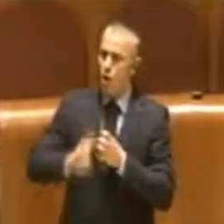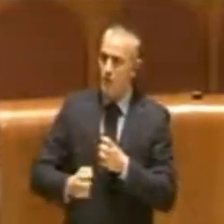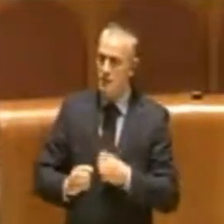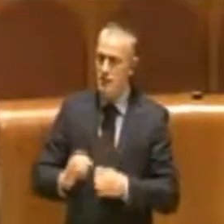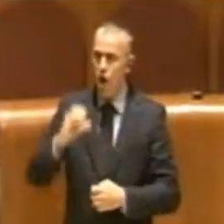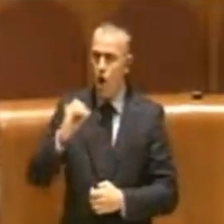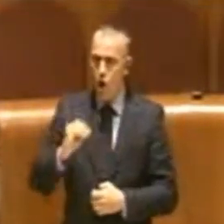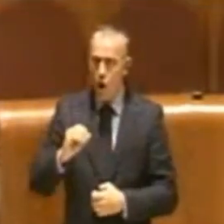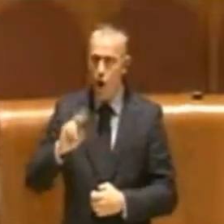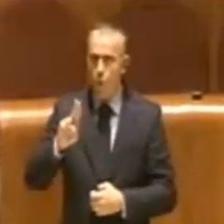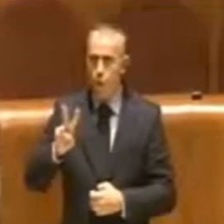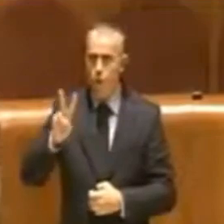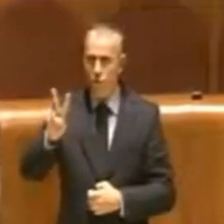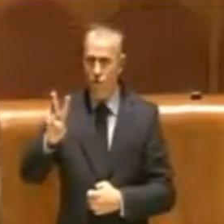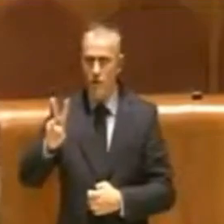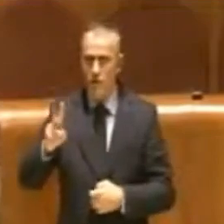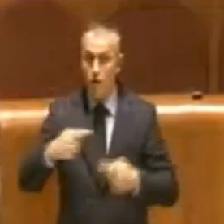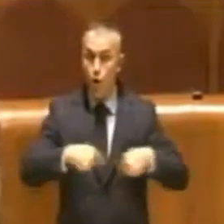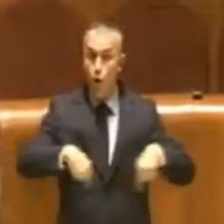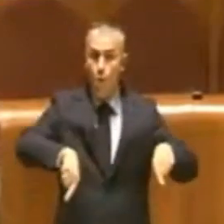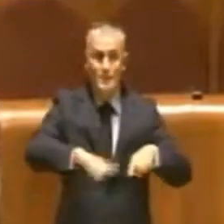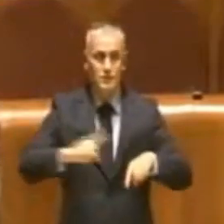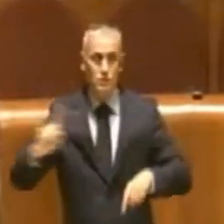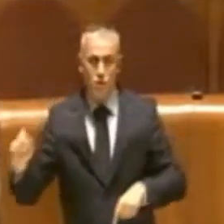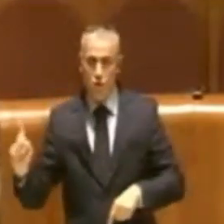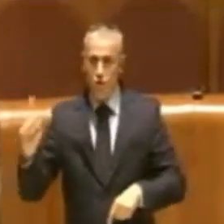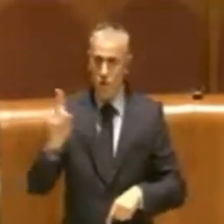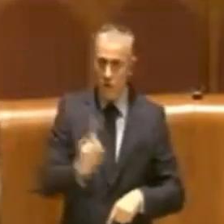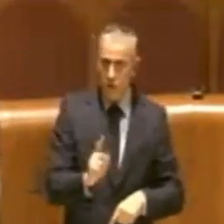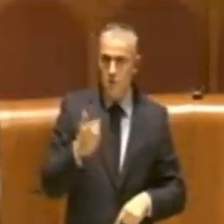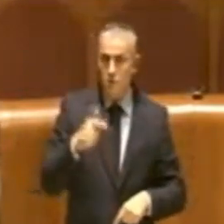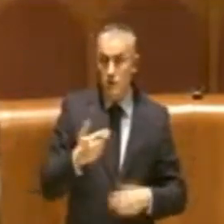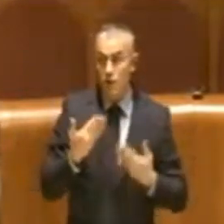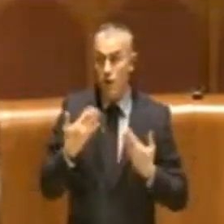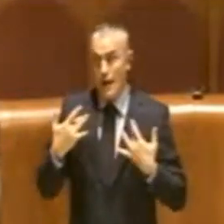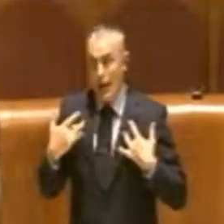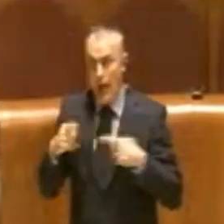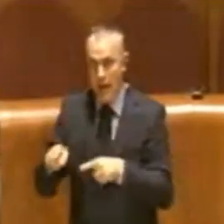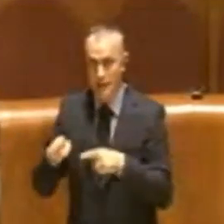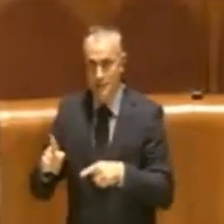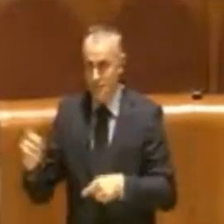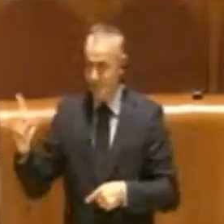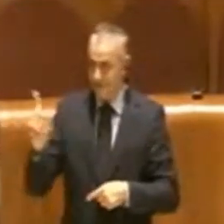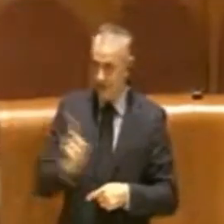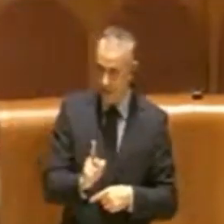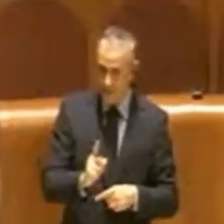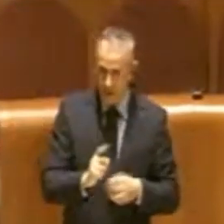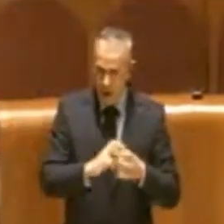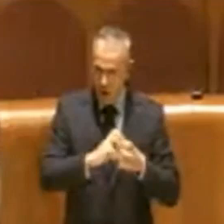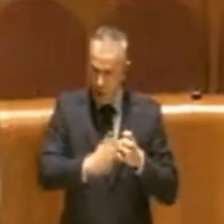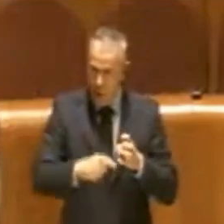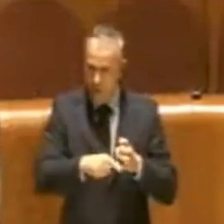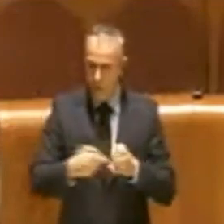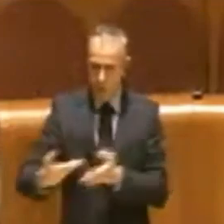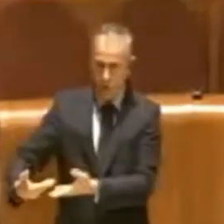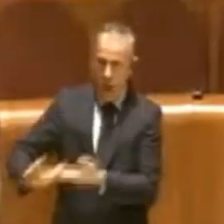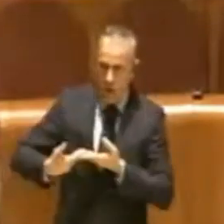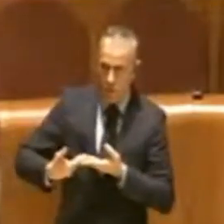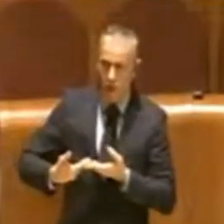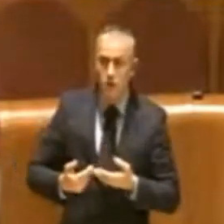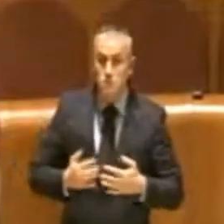commissione, che ringrazio, perché insomma, hanno reso anche semplice, insomma, qualcosa di molto complesso. Quindi io